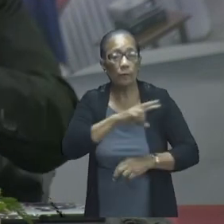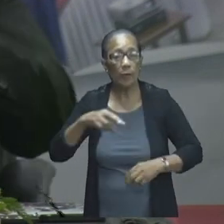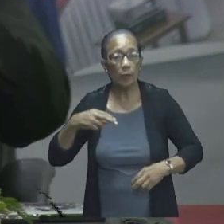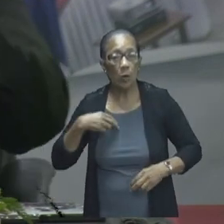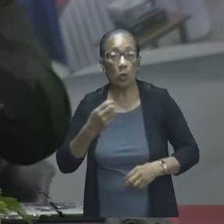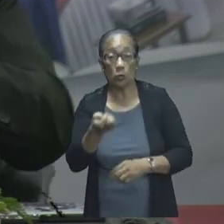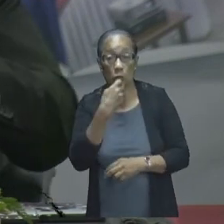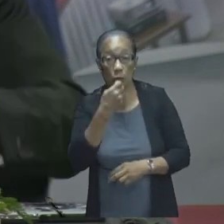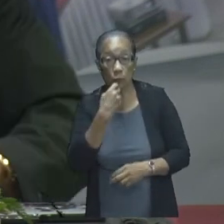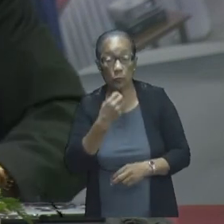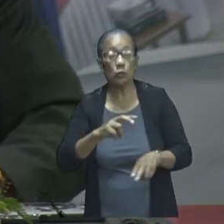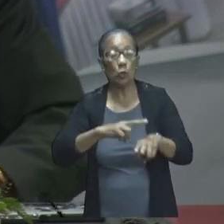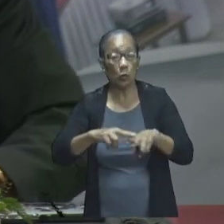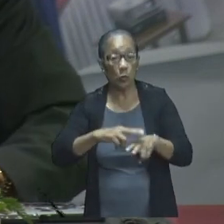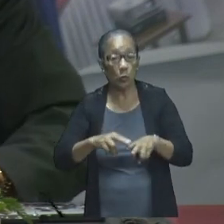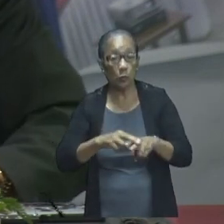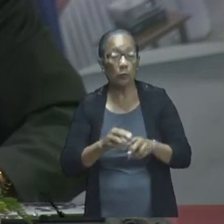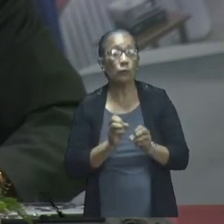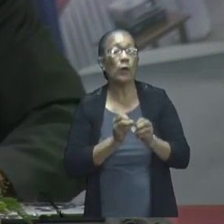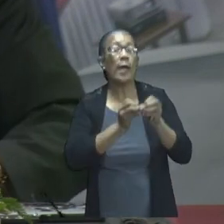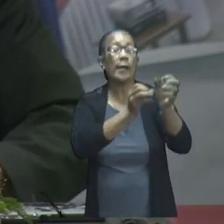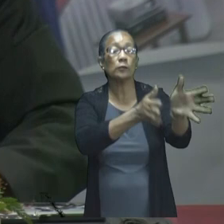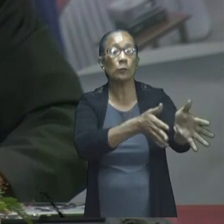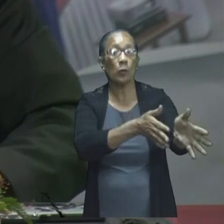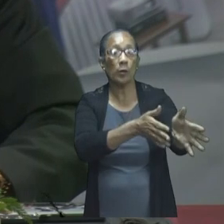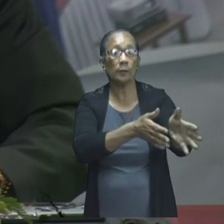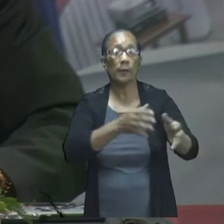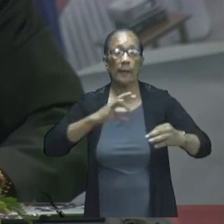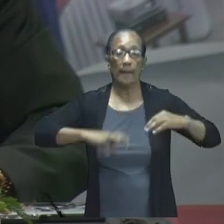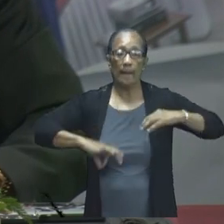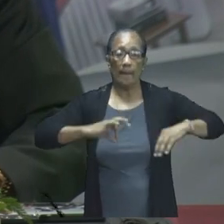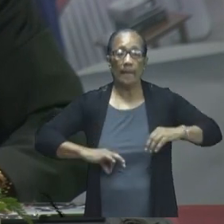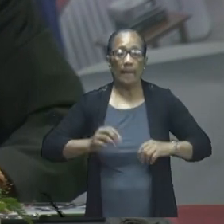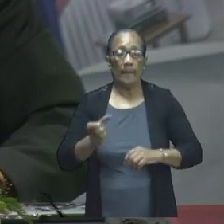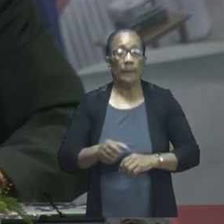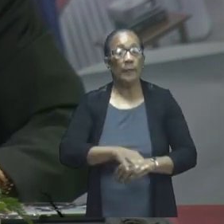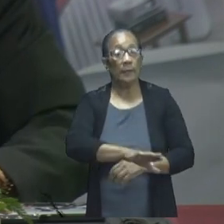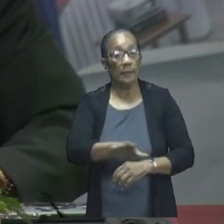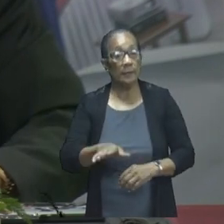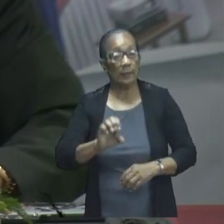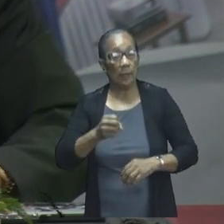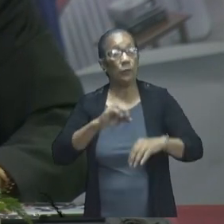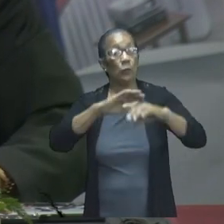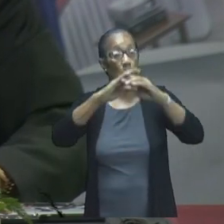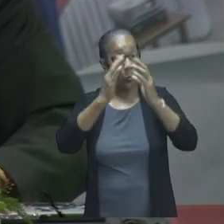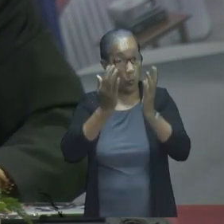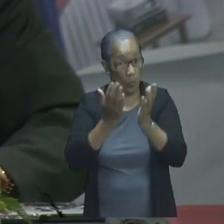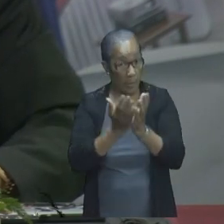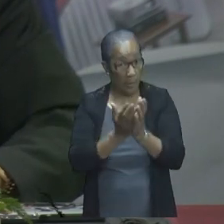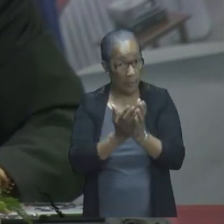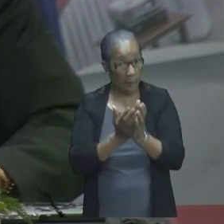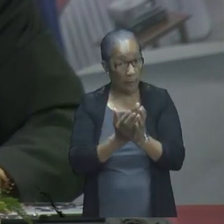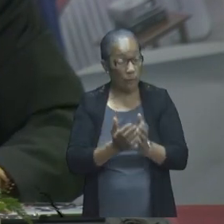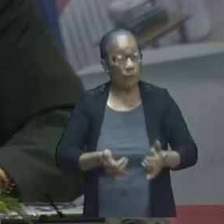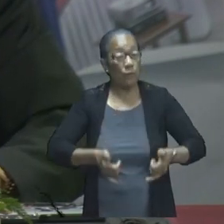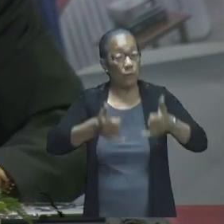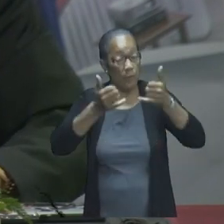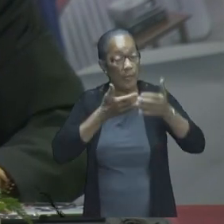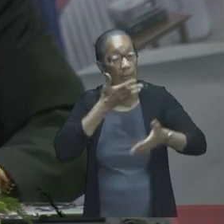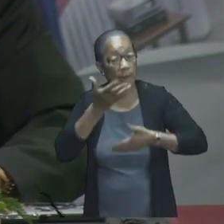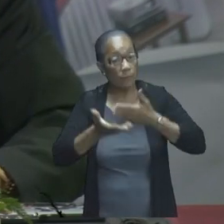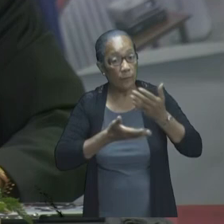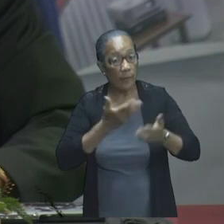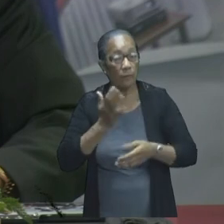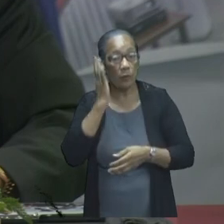voedsel onze grond en en voor export middels dat kan daarom daar meer informatie want er is enorm veel voor haar baas jullie naam ze product en het